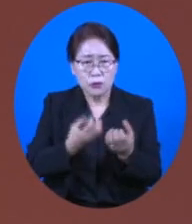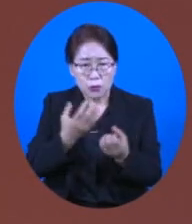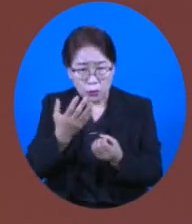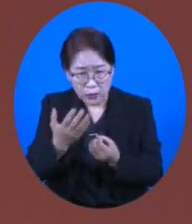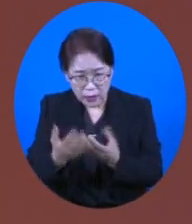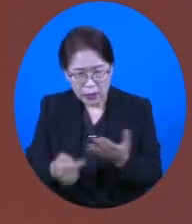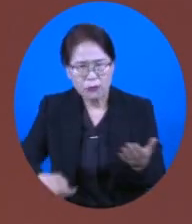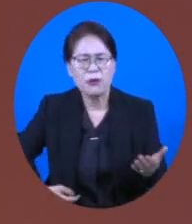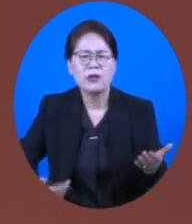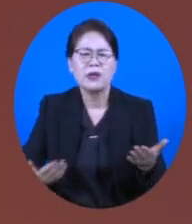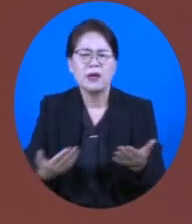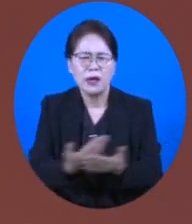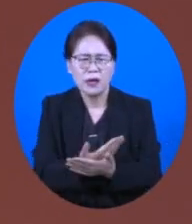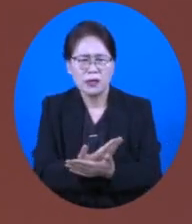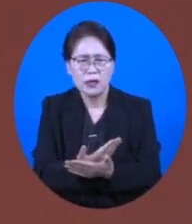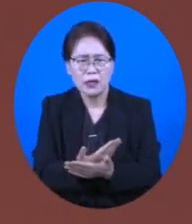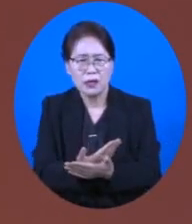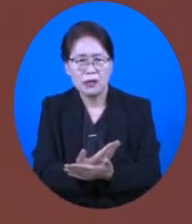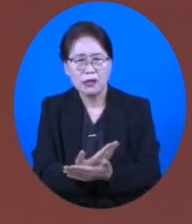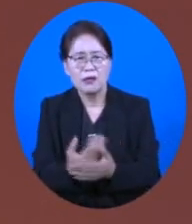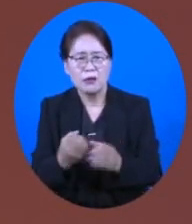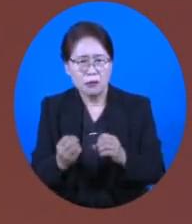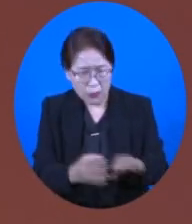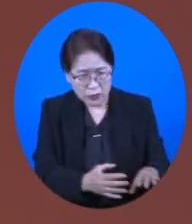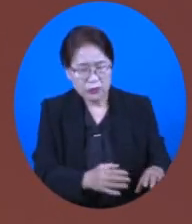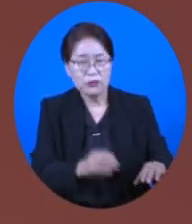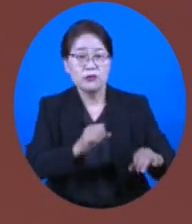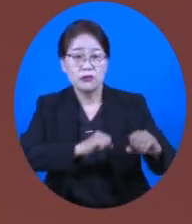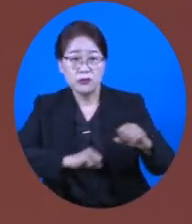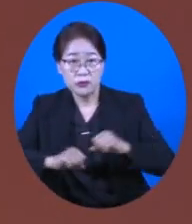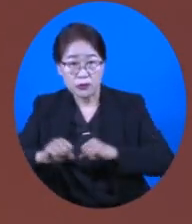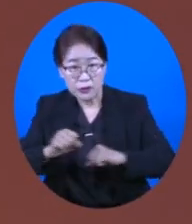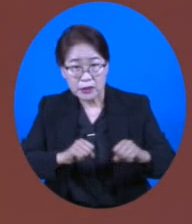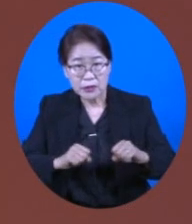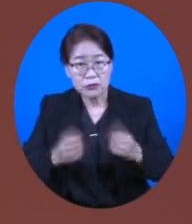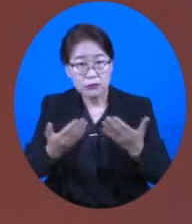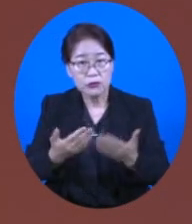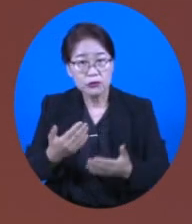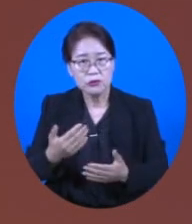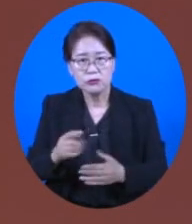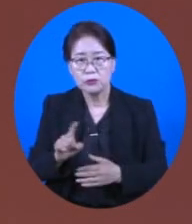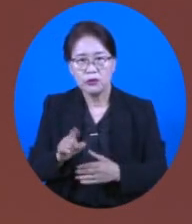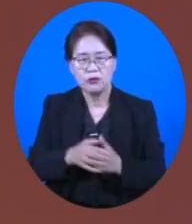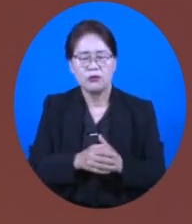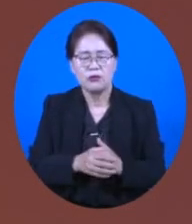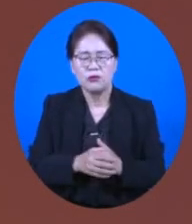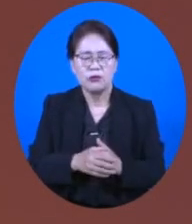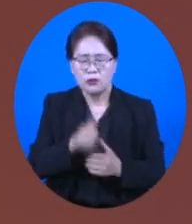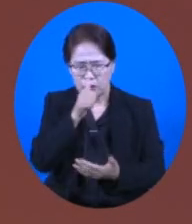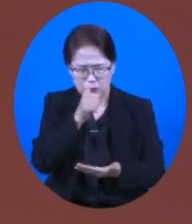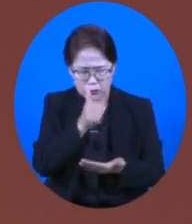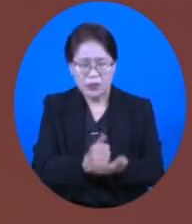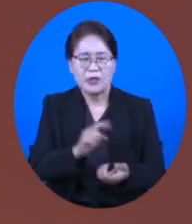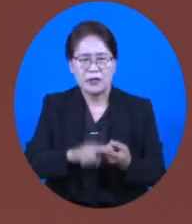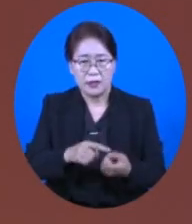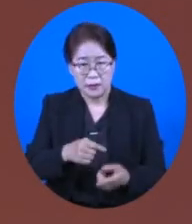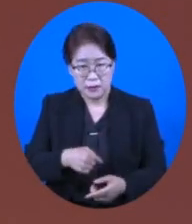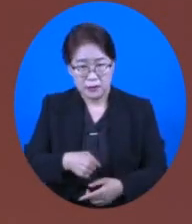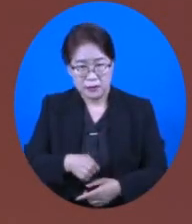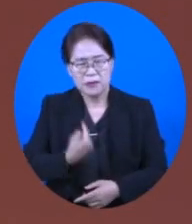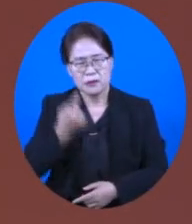있도록, 그 죄를 버릴 수 있도록 역사하시는 것이 뭐예요? 그게 죄에 대한 자각이에요.